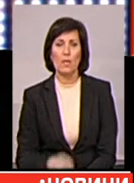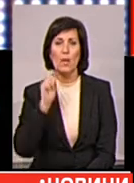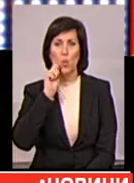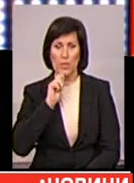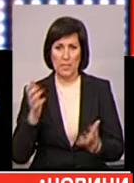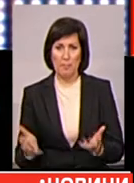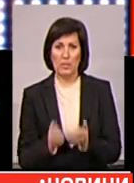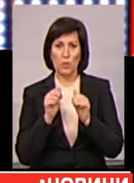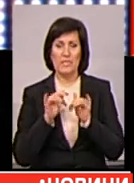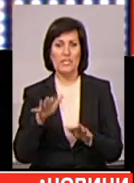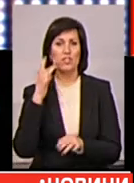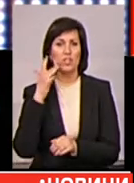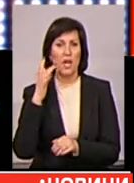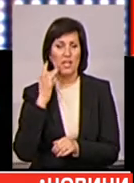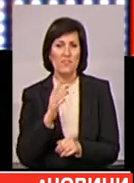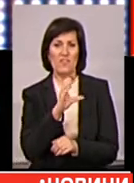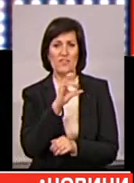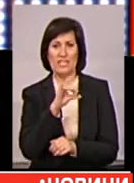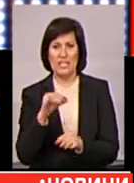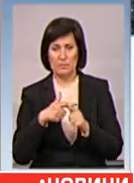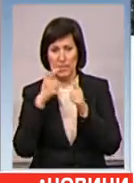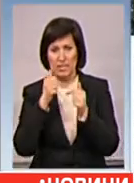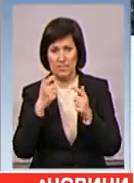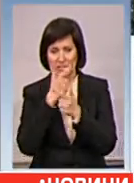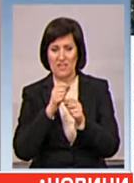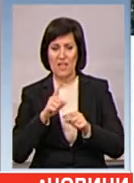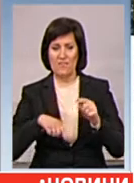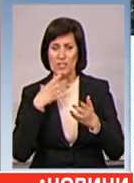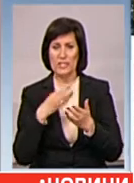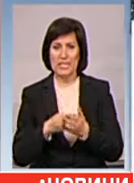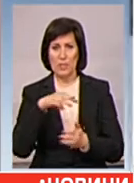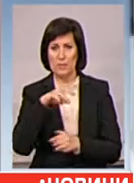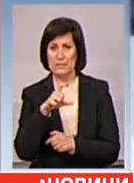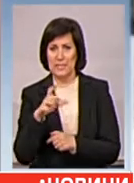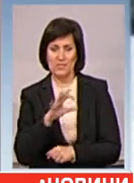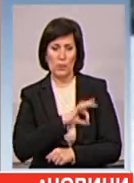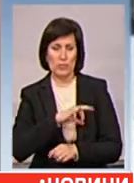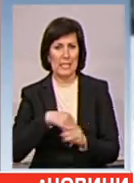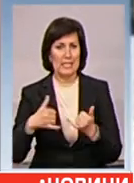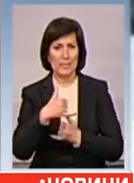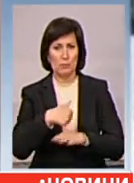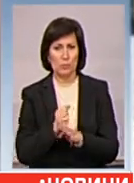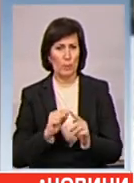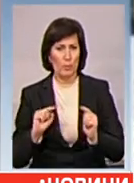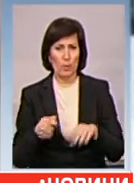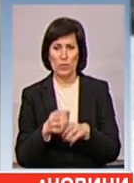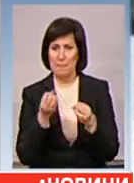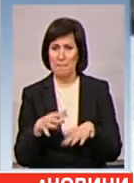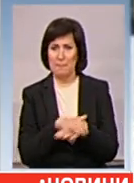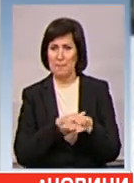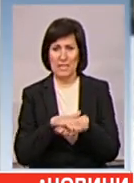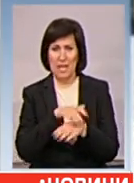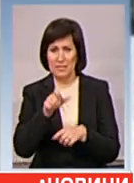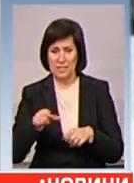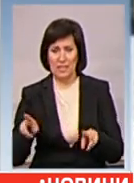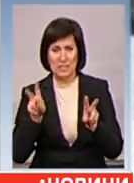Україна підтримує дії Сполучених Штатів у Сирії. Про це йдеться у заяві вітчизняного МЗС. Використання хімічної зброї проти мирного населення в